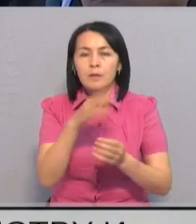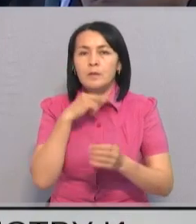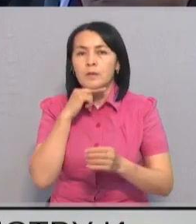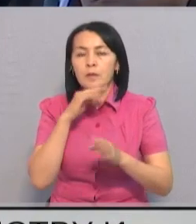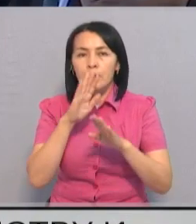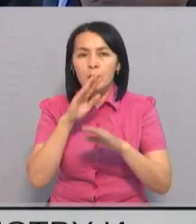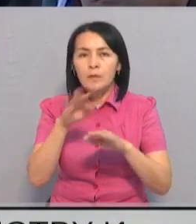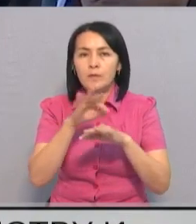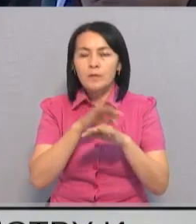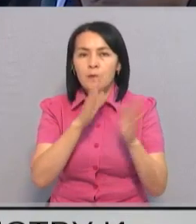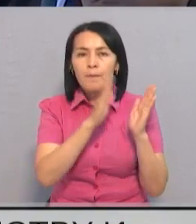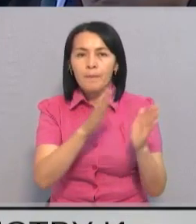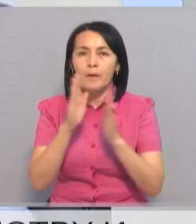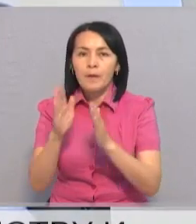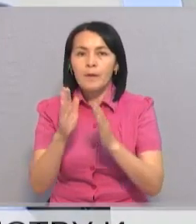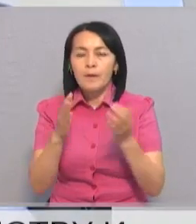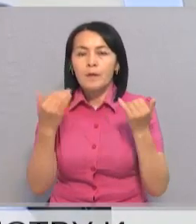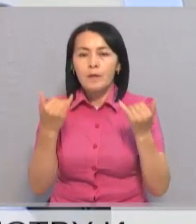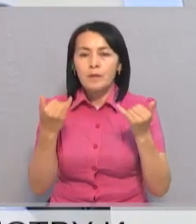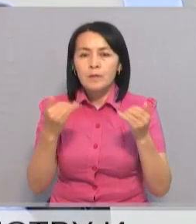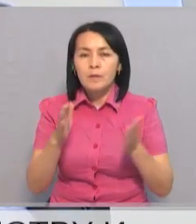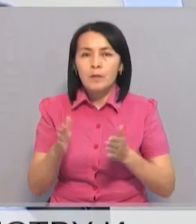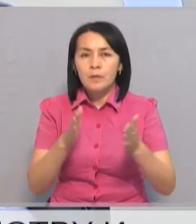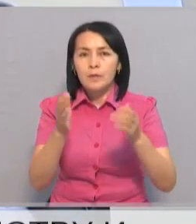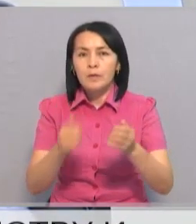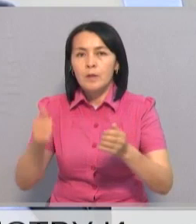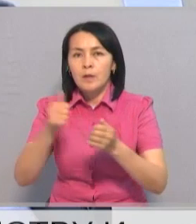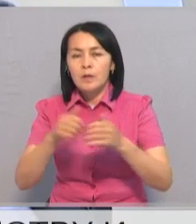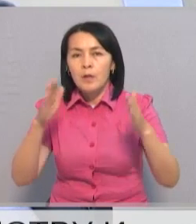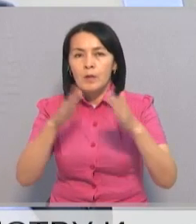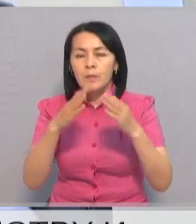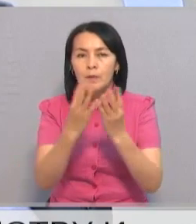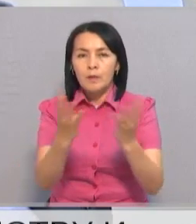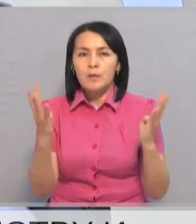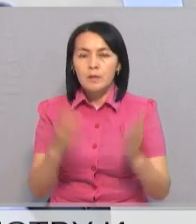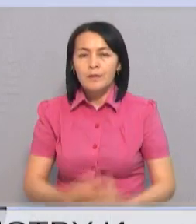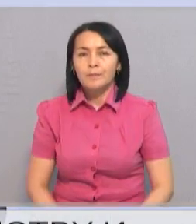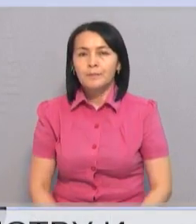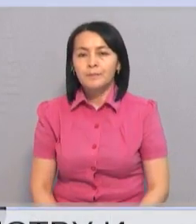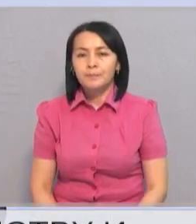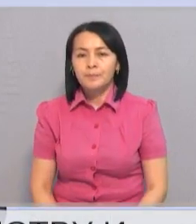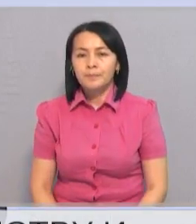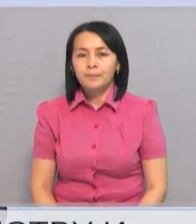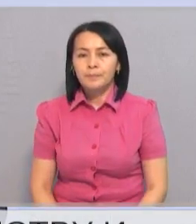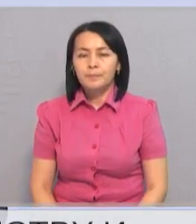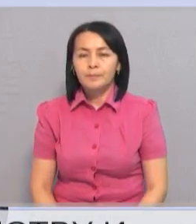уделяется внимания приведению в порядок территории придорожных домов и их ограждений.